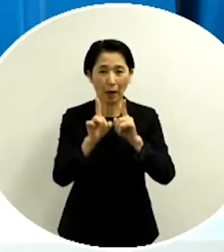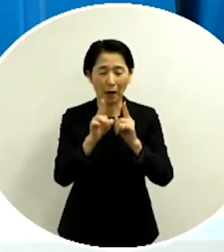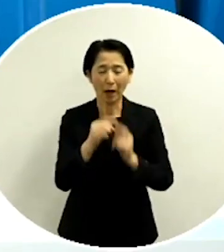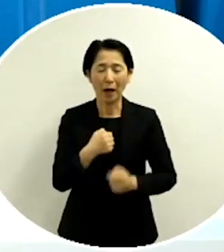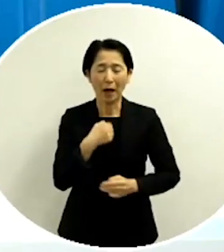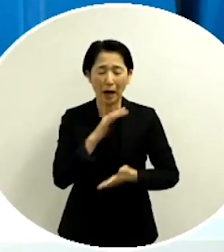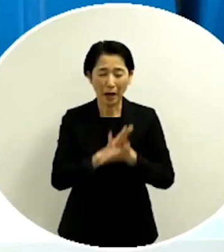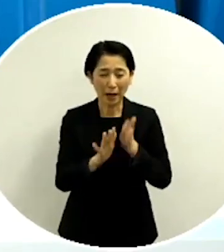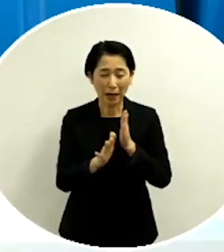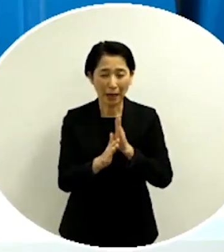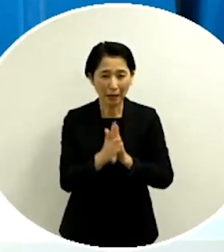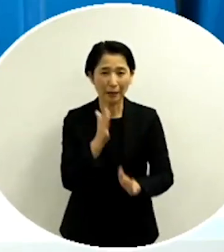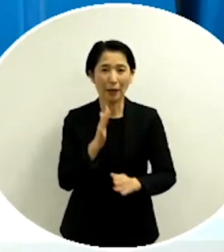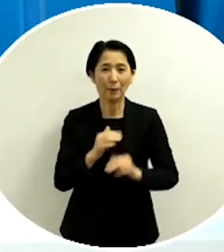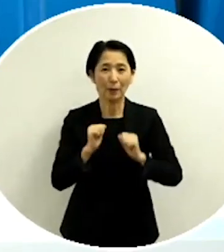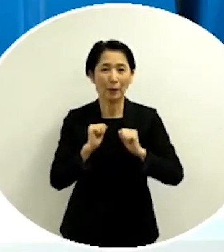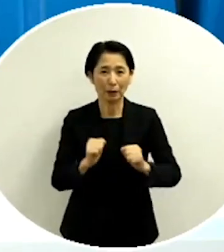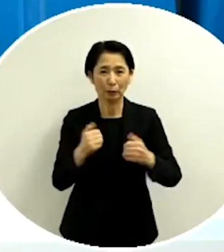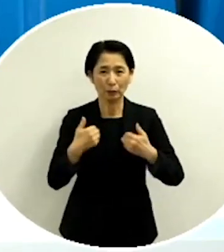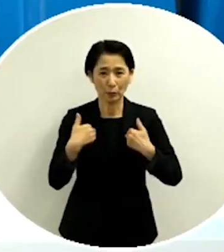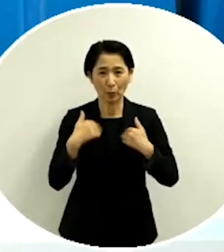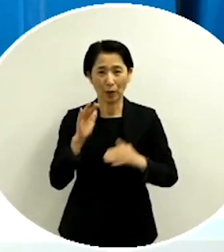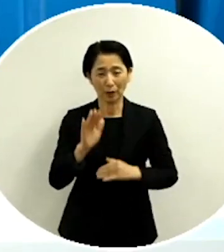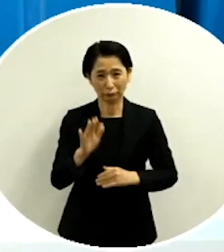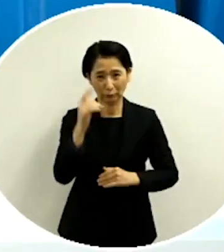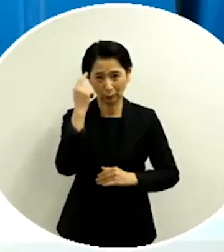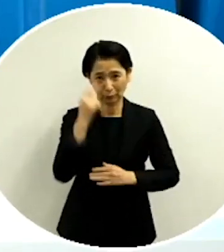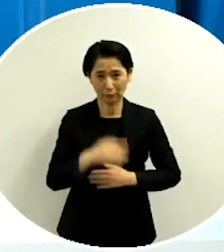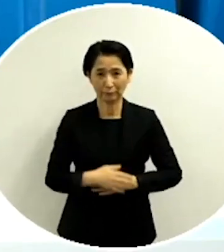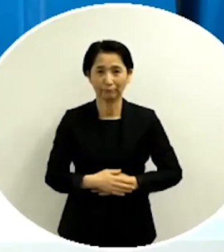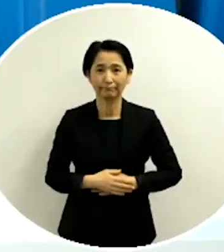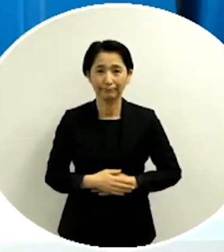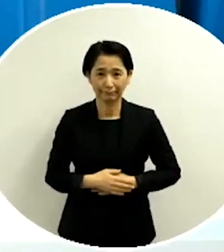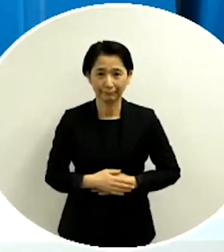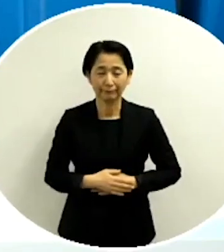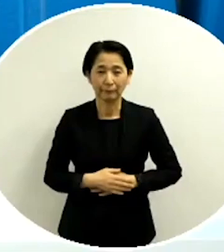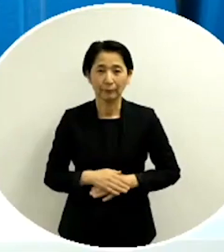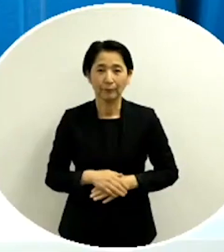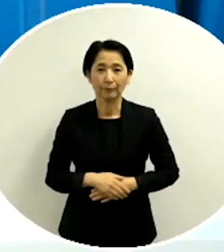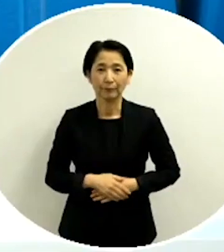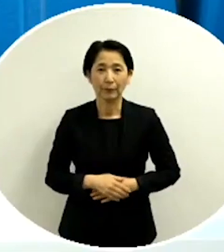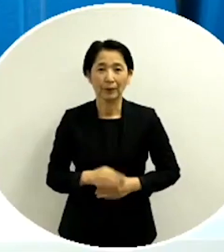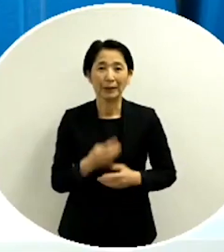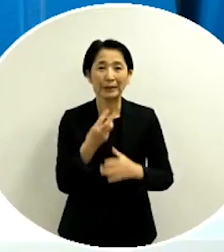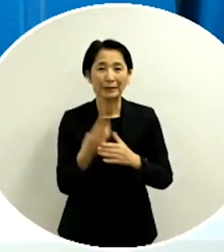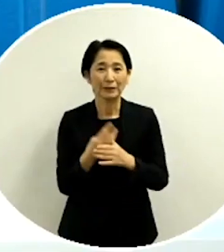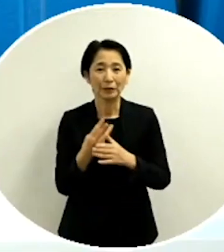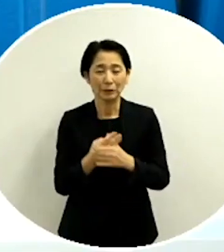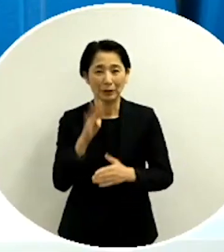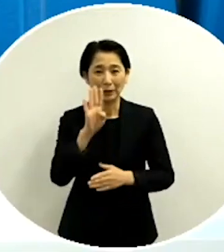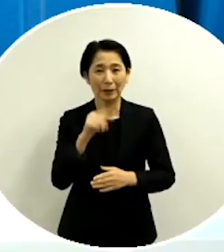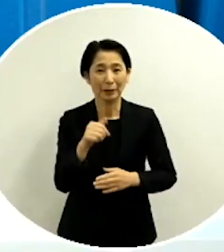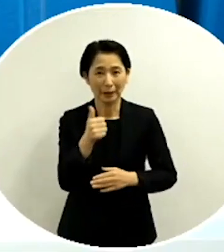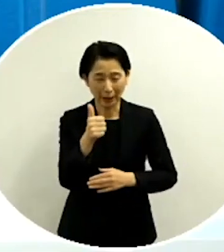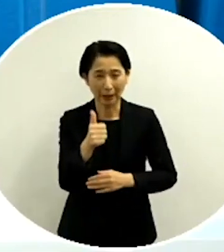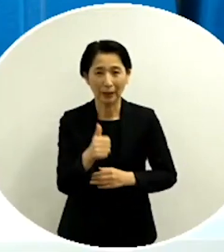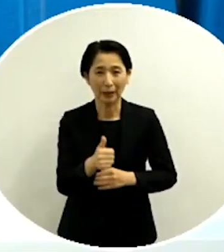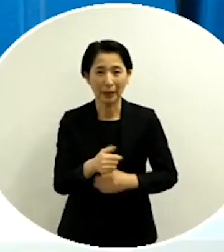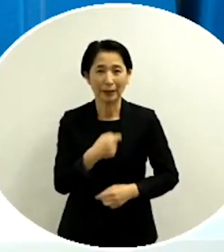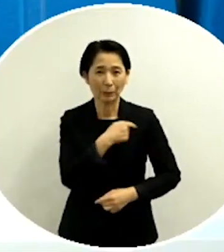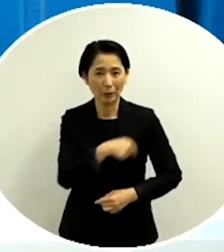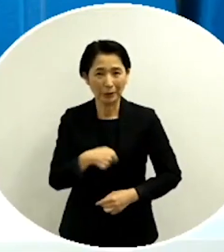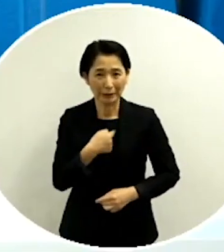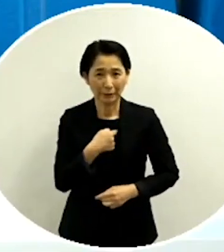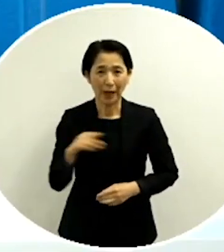回問い合わせなきゃいけないと思っていますそういう意味で神立憲民主党からの私泉健太ですけどもやっぱりマインドは